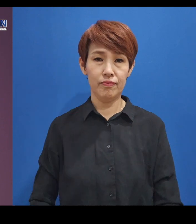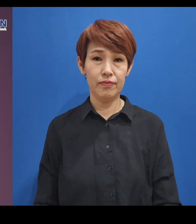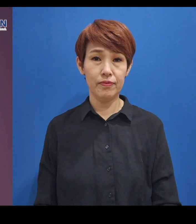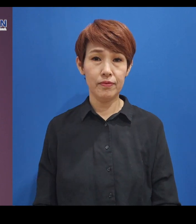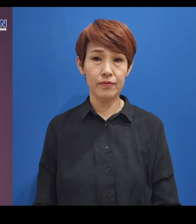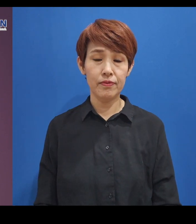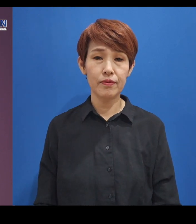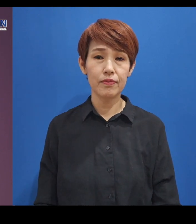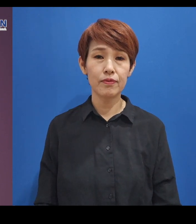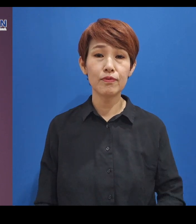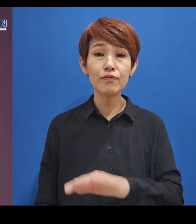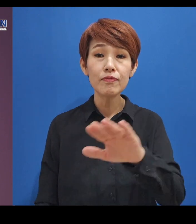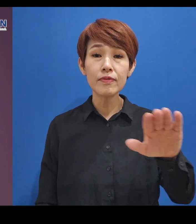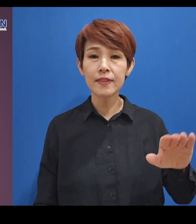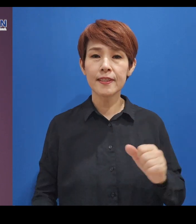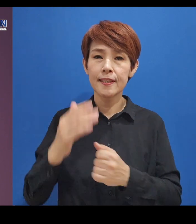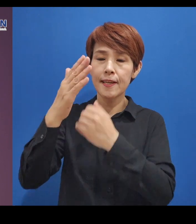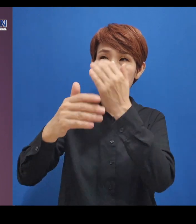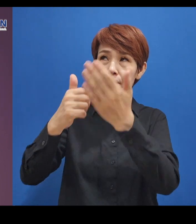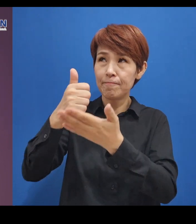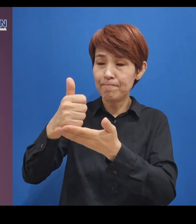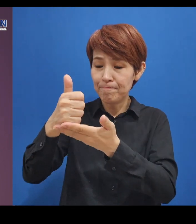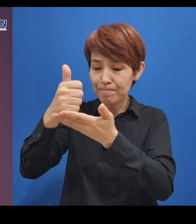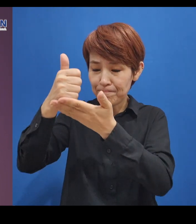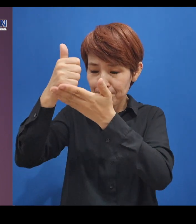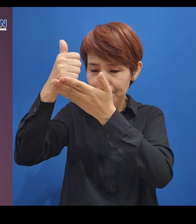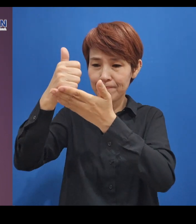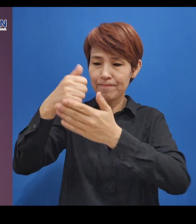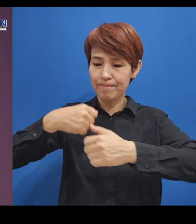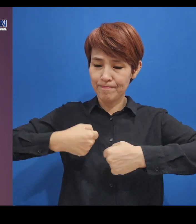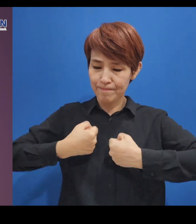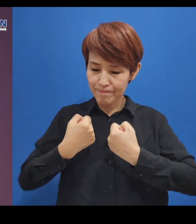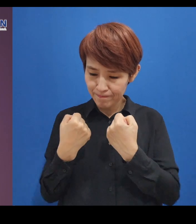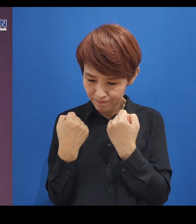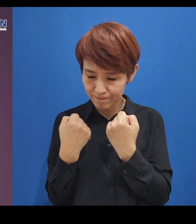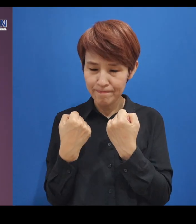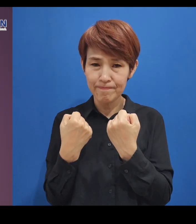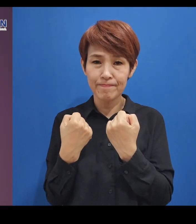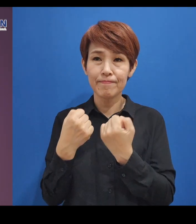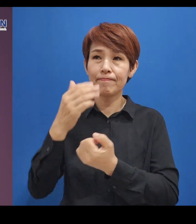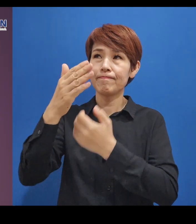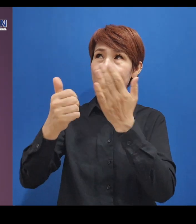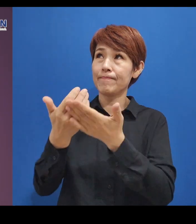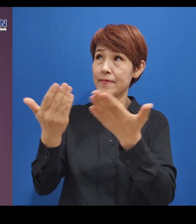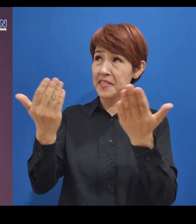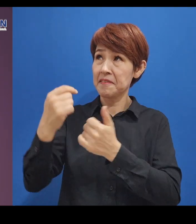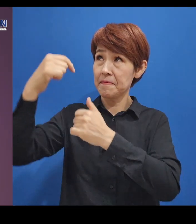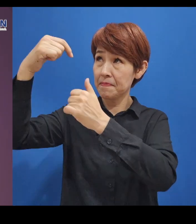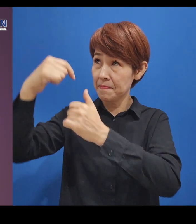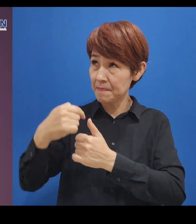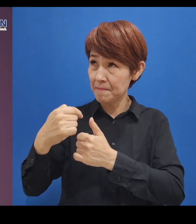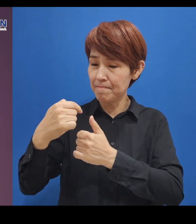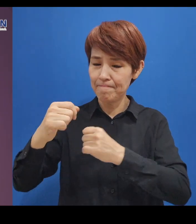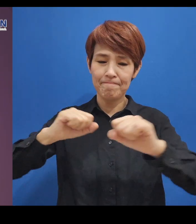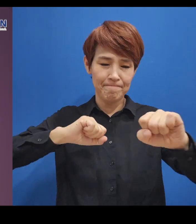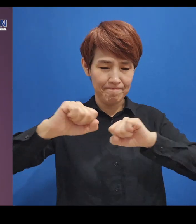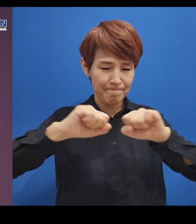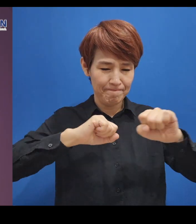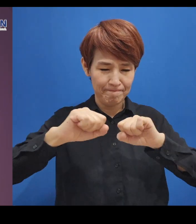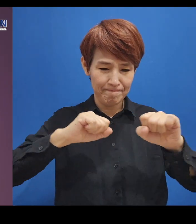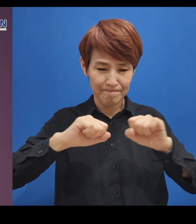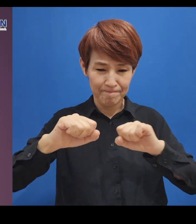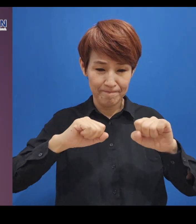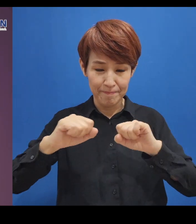우리가 잘 묶여서 하나님께 순종하고 하나님의 일에 쓰임받다가 저 아름다운